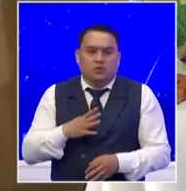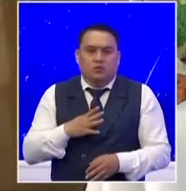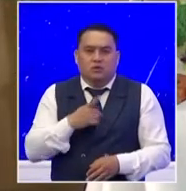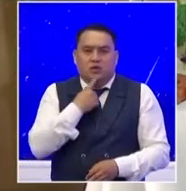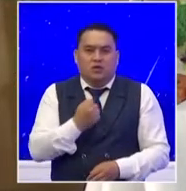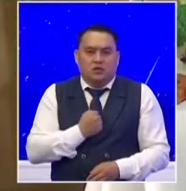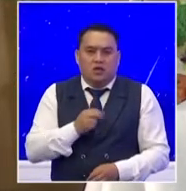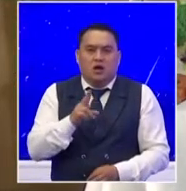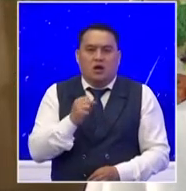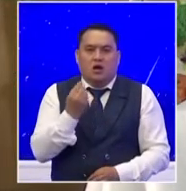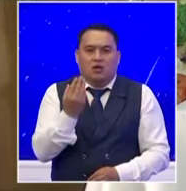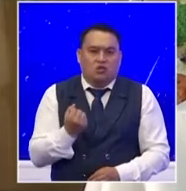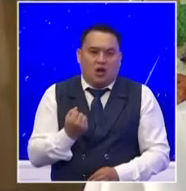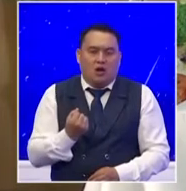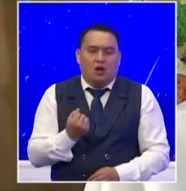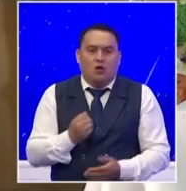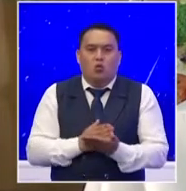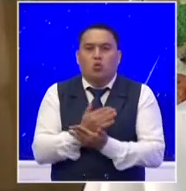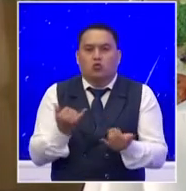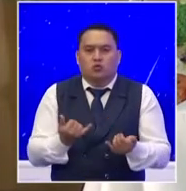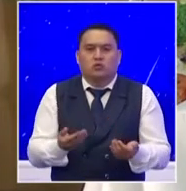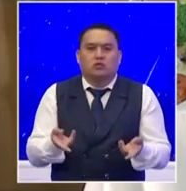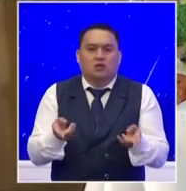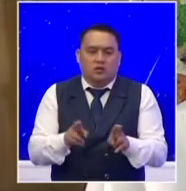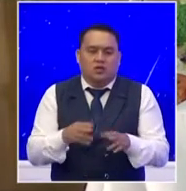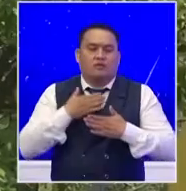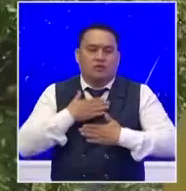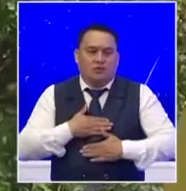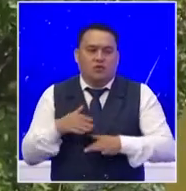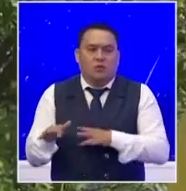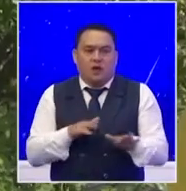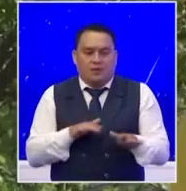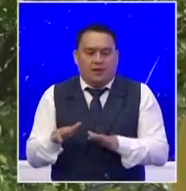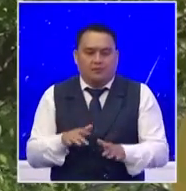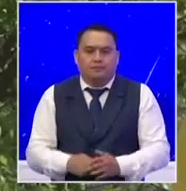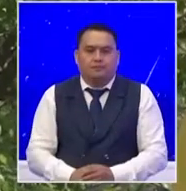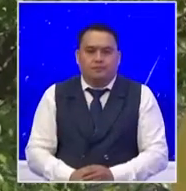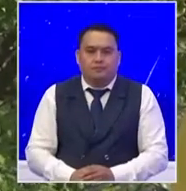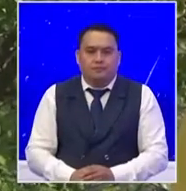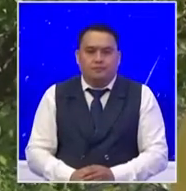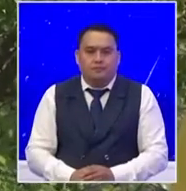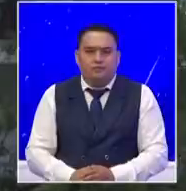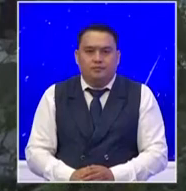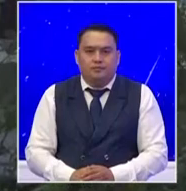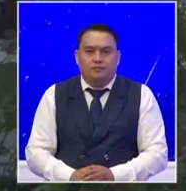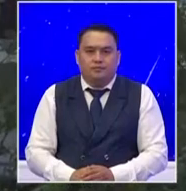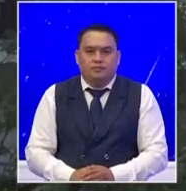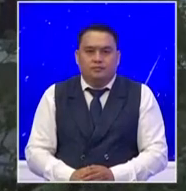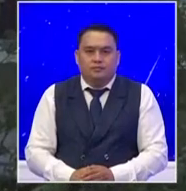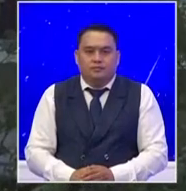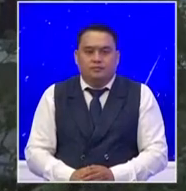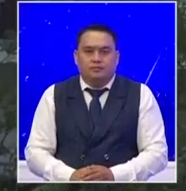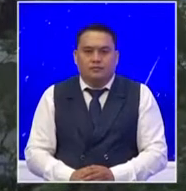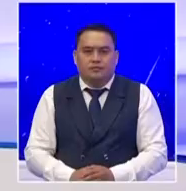солдатская каша. Все наши получатели услуг остались довольны сегодняшним мероприятием. Гульмира Тимиргалиева, Мади Байбусынов, телеканал ЖТСУ,